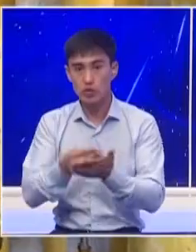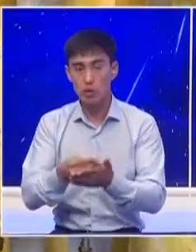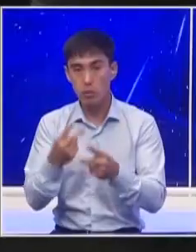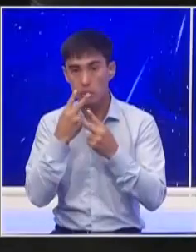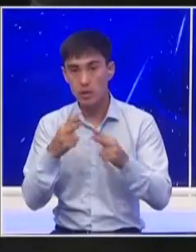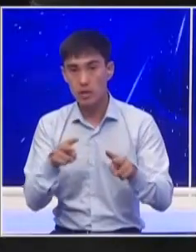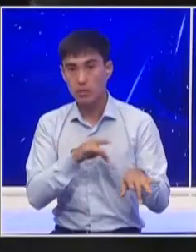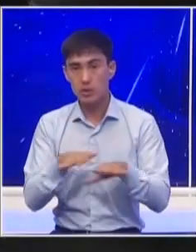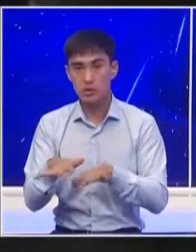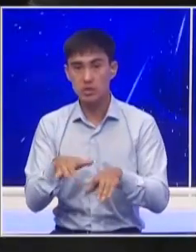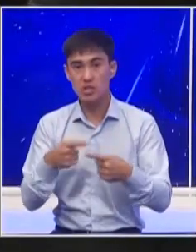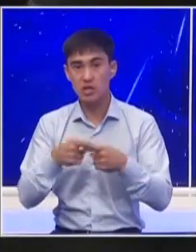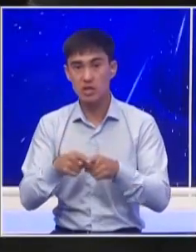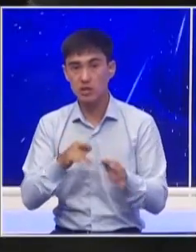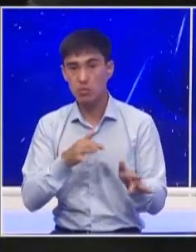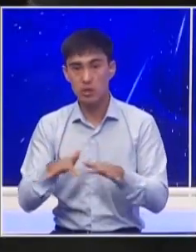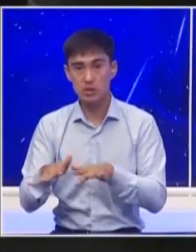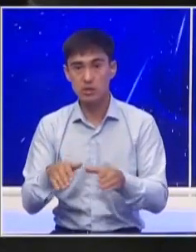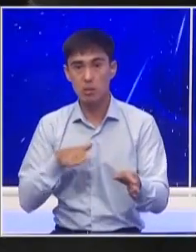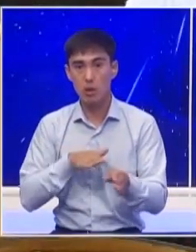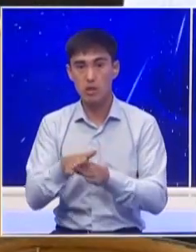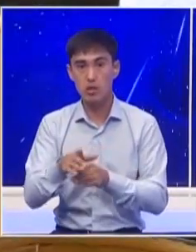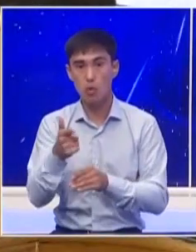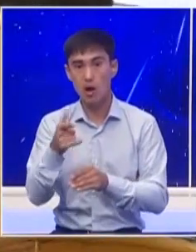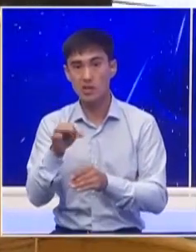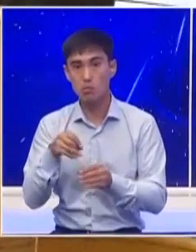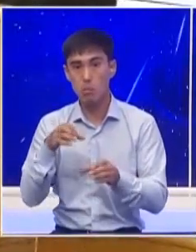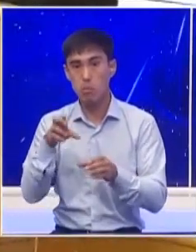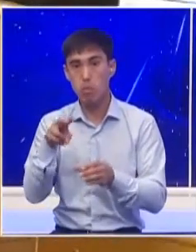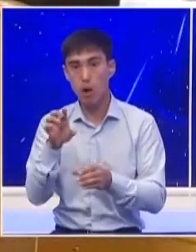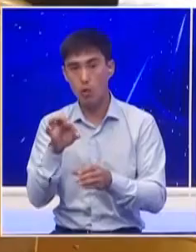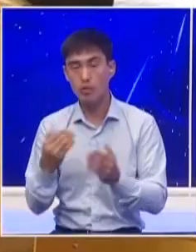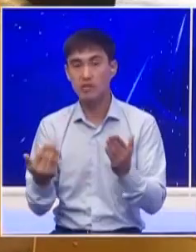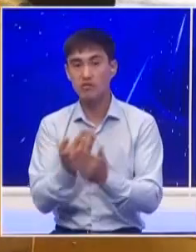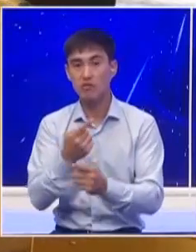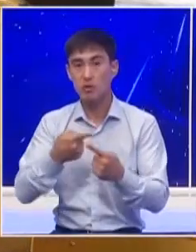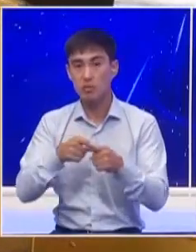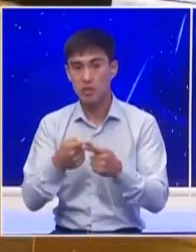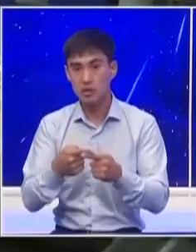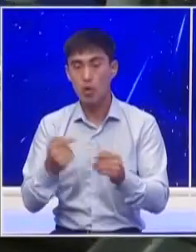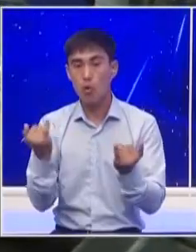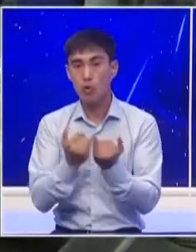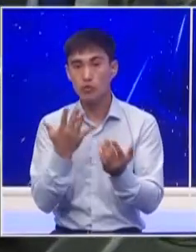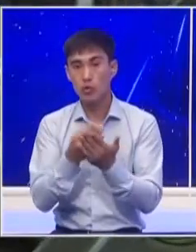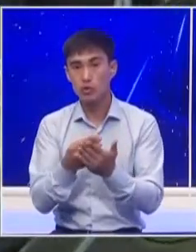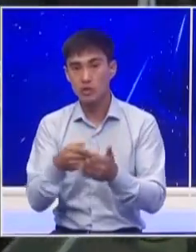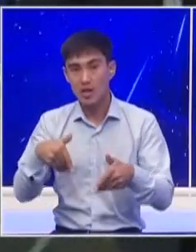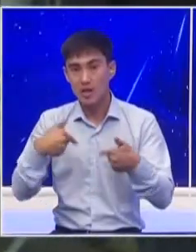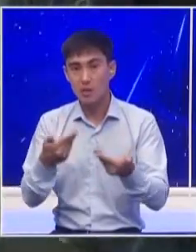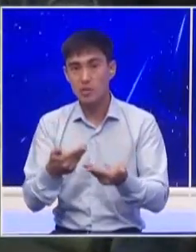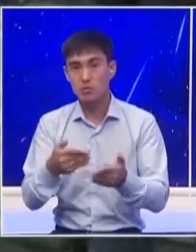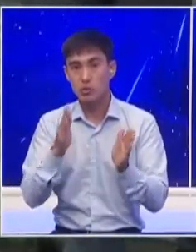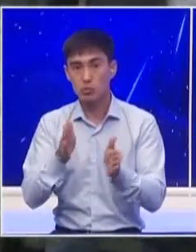встречи был показан технологический процесс по заполнению газовых баллонов на современном оборудовании. Гости, в свою очередь, дали рекомендации